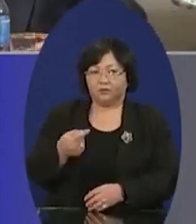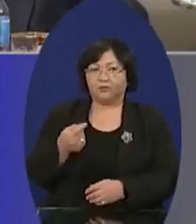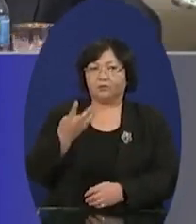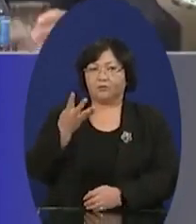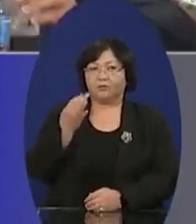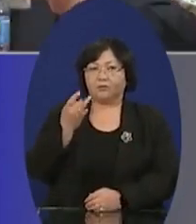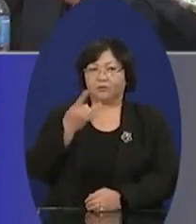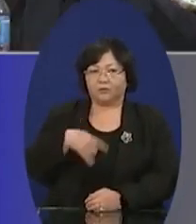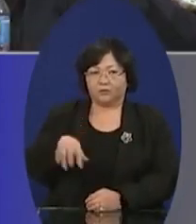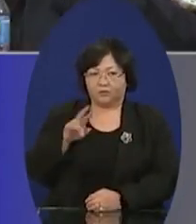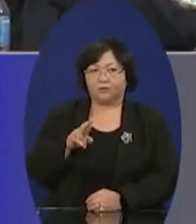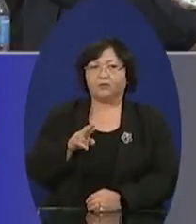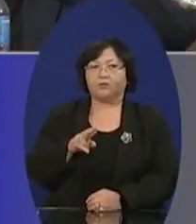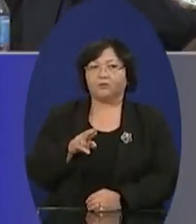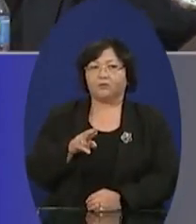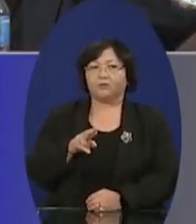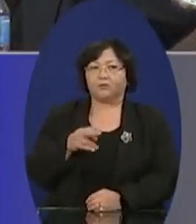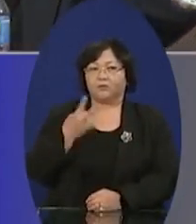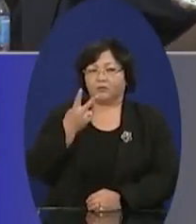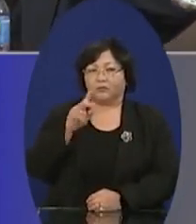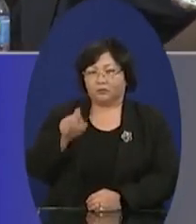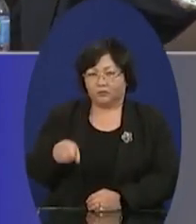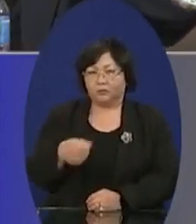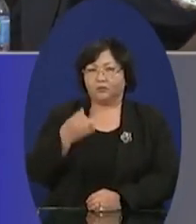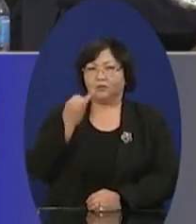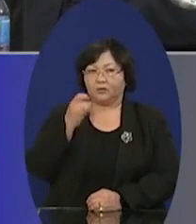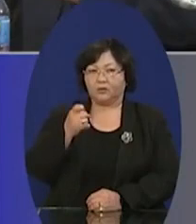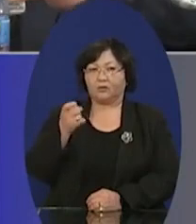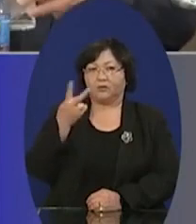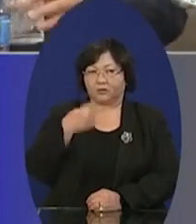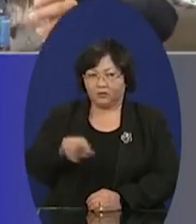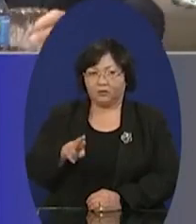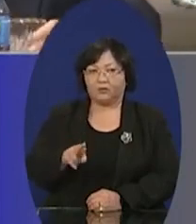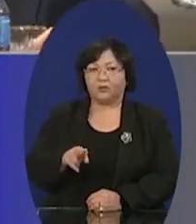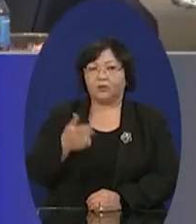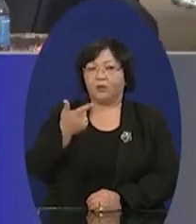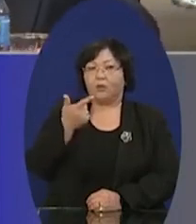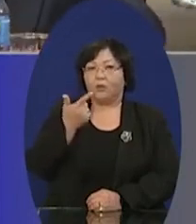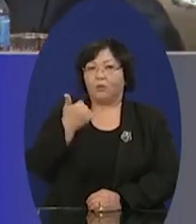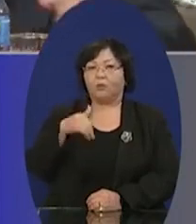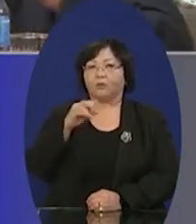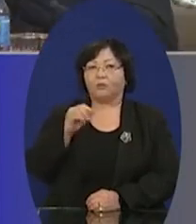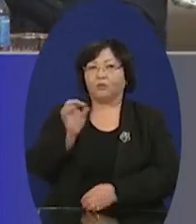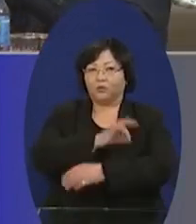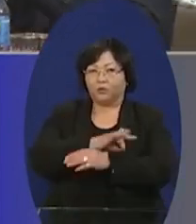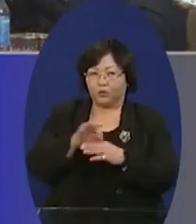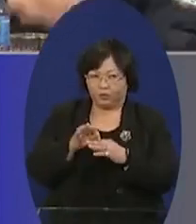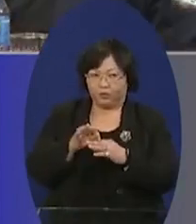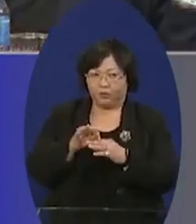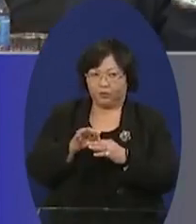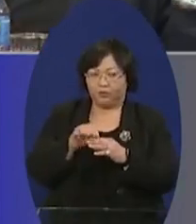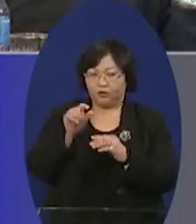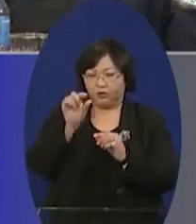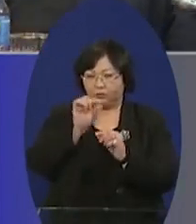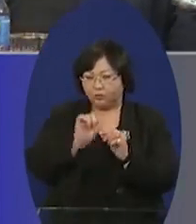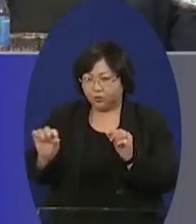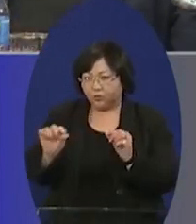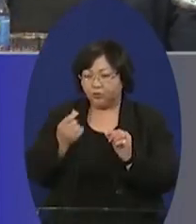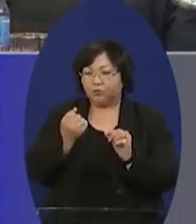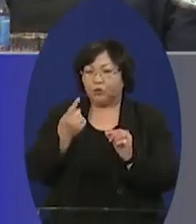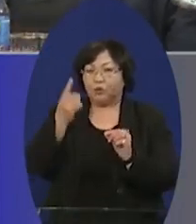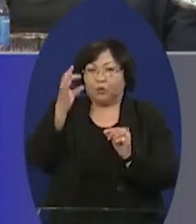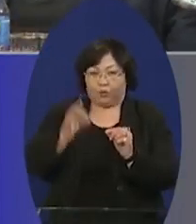2.4 их найт шүү би тэрүүнд хөрг яриагүй. Гудам төсөлчөө энэний багахан хэсэг 1%